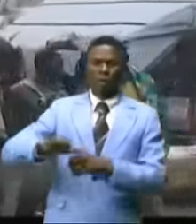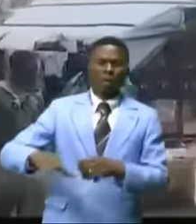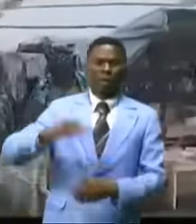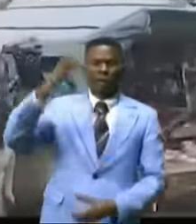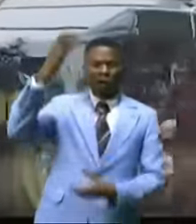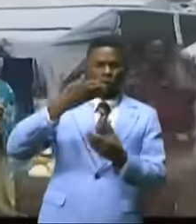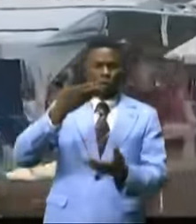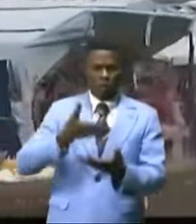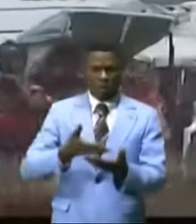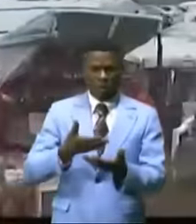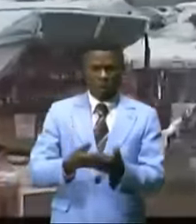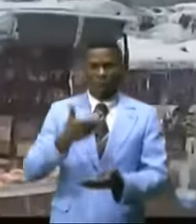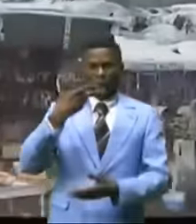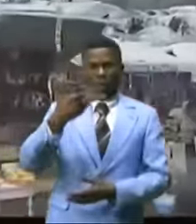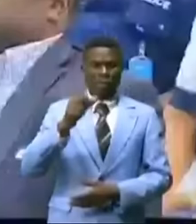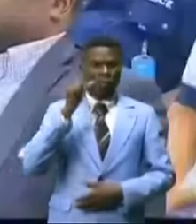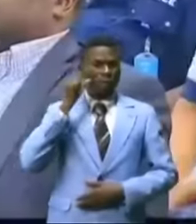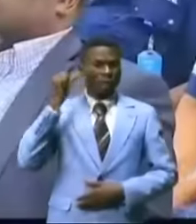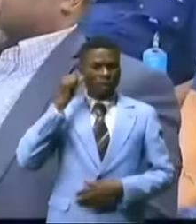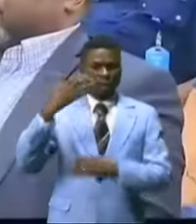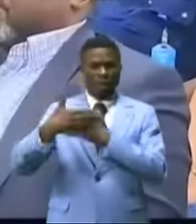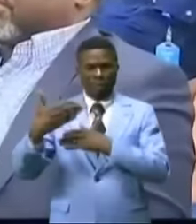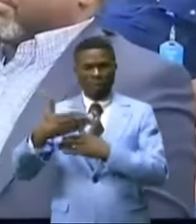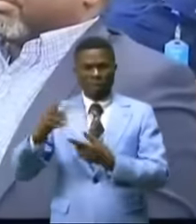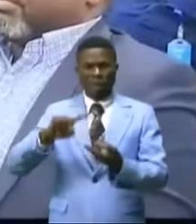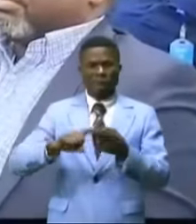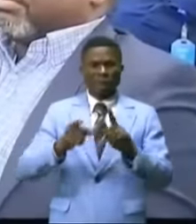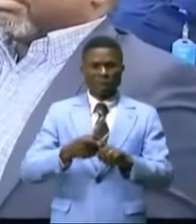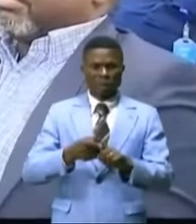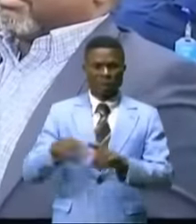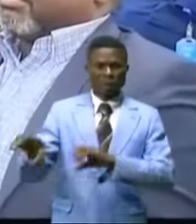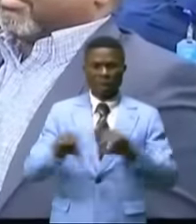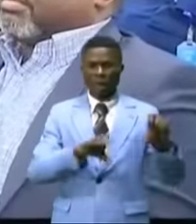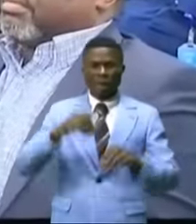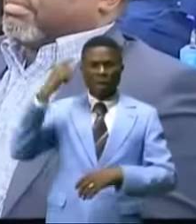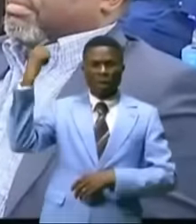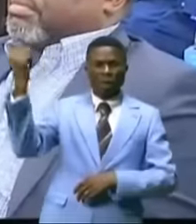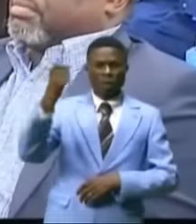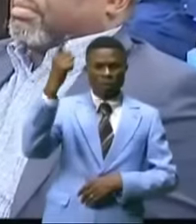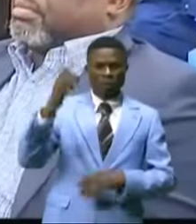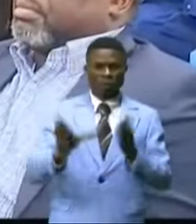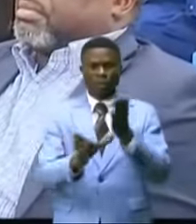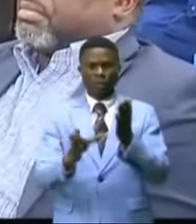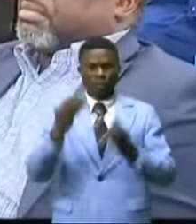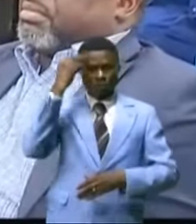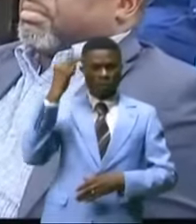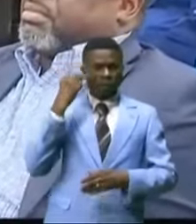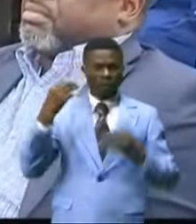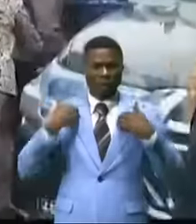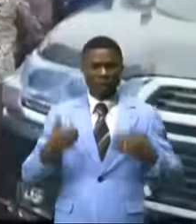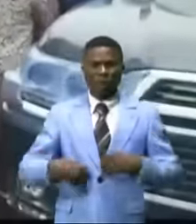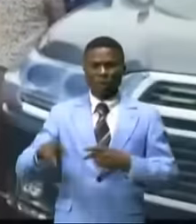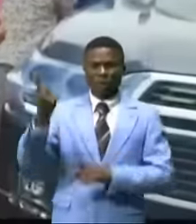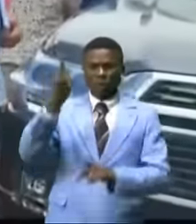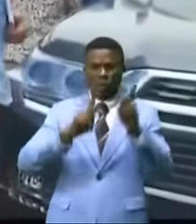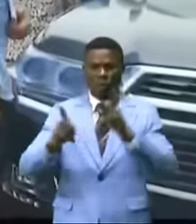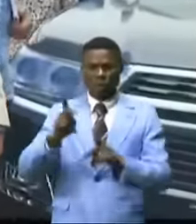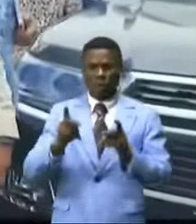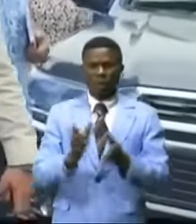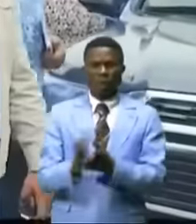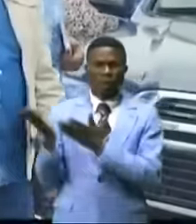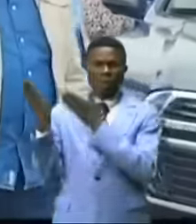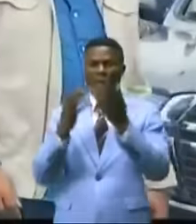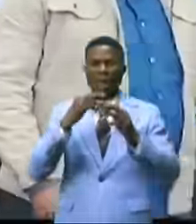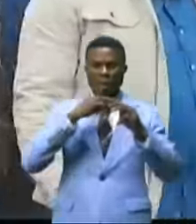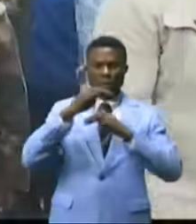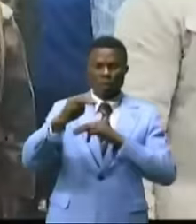Rwandais. C'est mercredi, aux côtés de son collègue des actions humanitaires, le vice-ministre de la Santé publique était porteur du